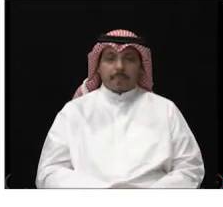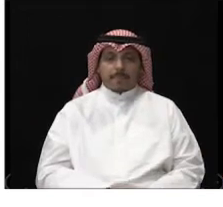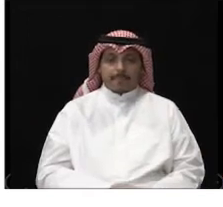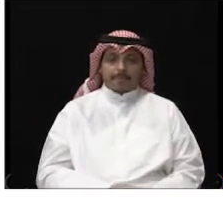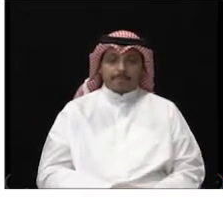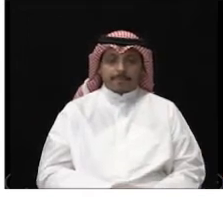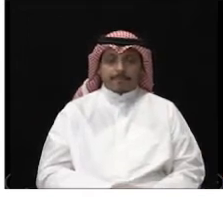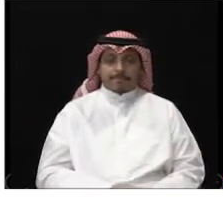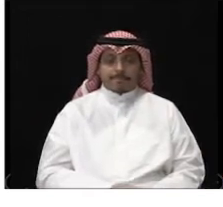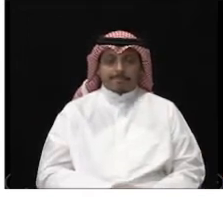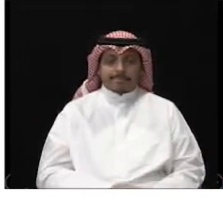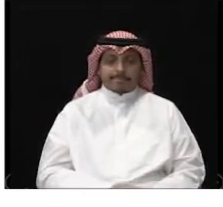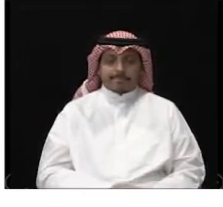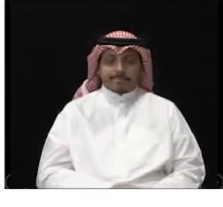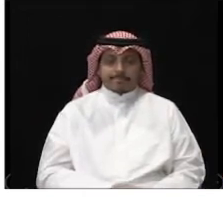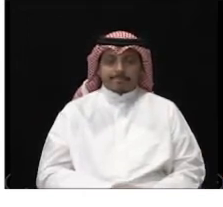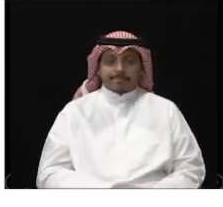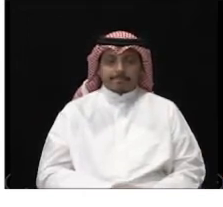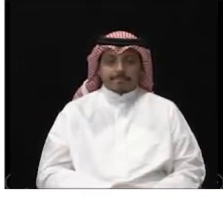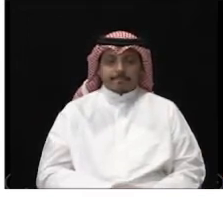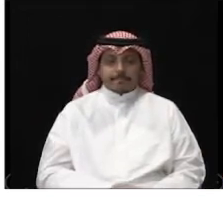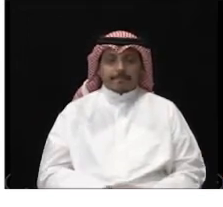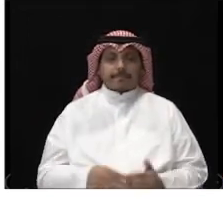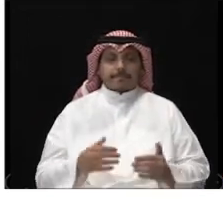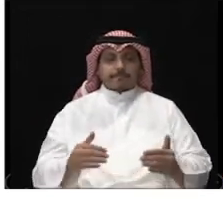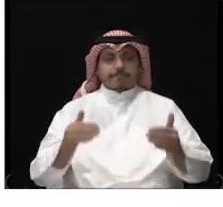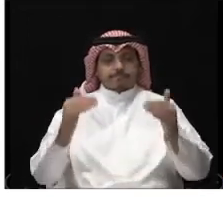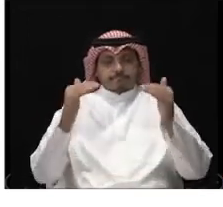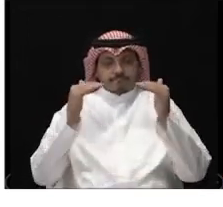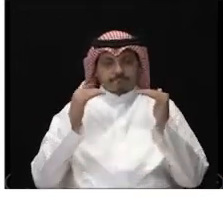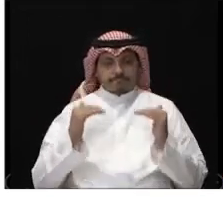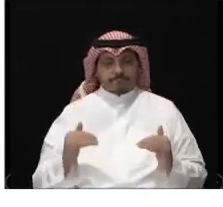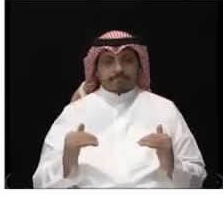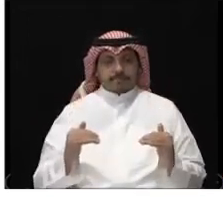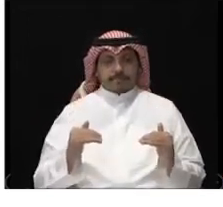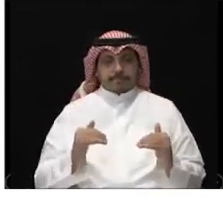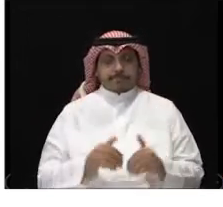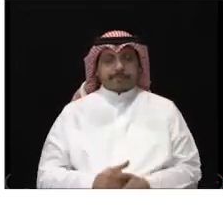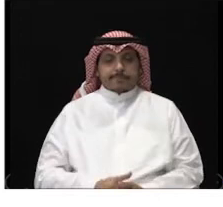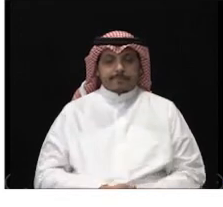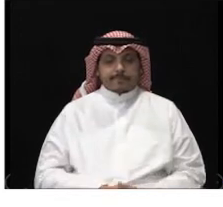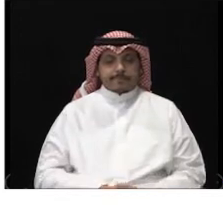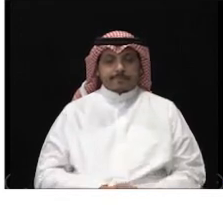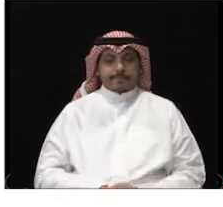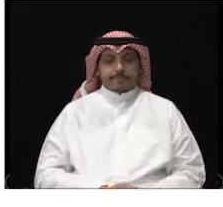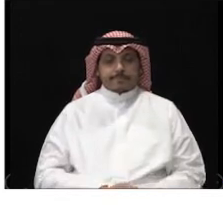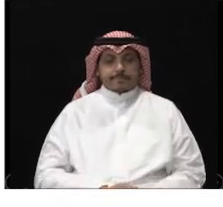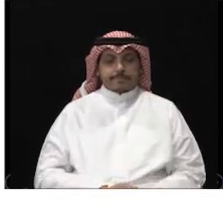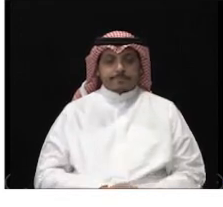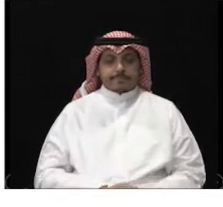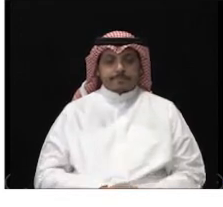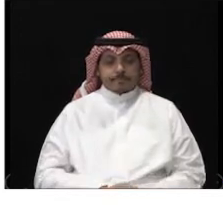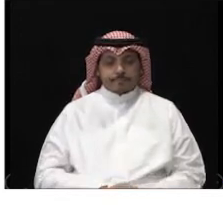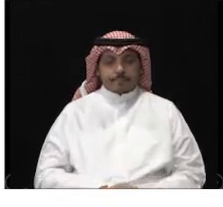هنا، يلا بسم الله، أحسنتم، وهنا، جميل، وهنا،